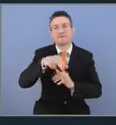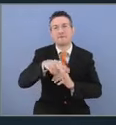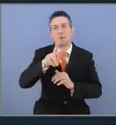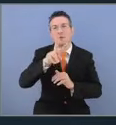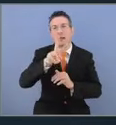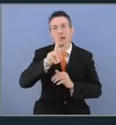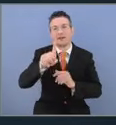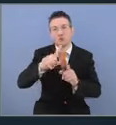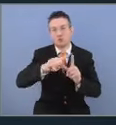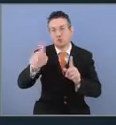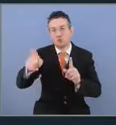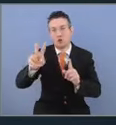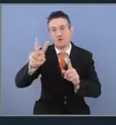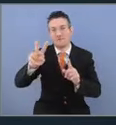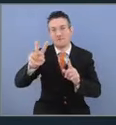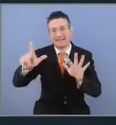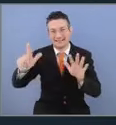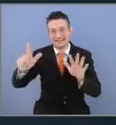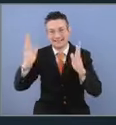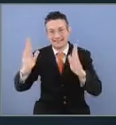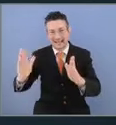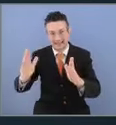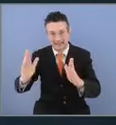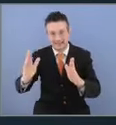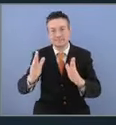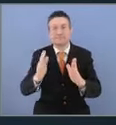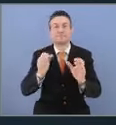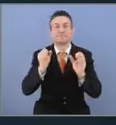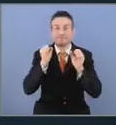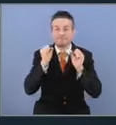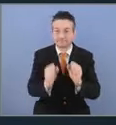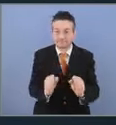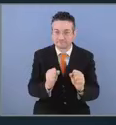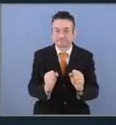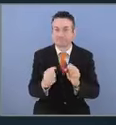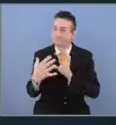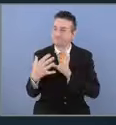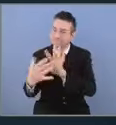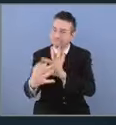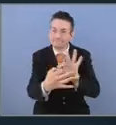con il settore dell'agri-food.